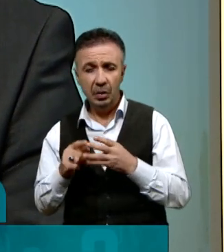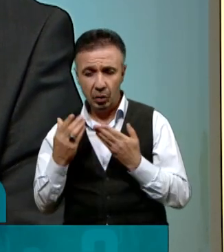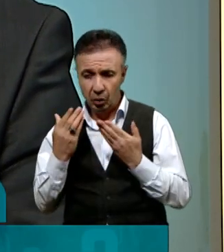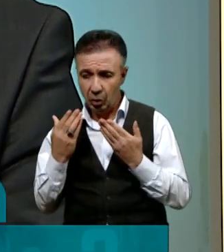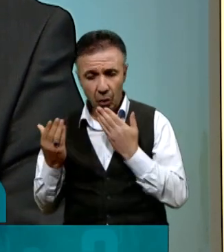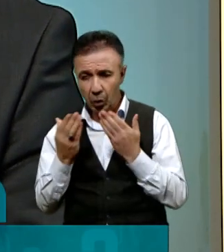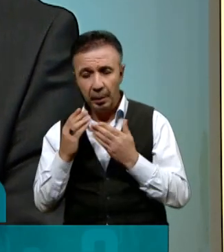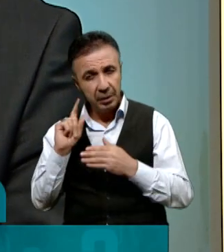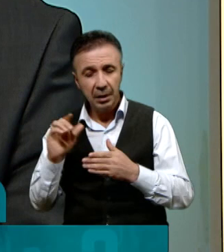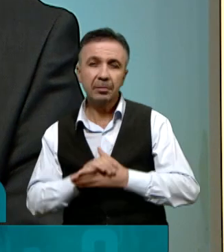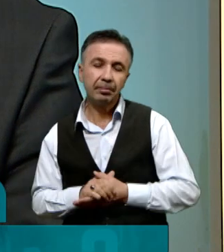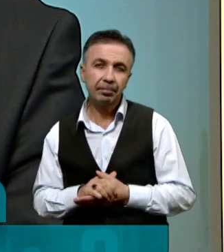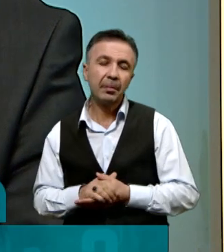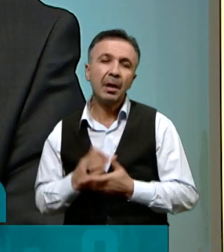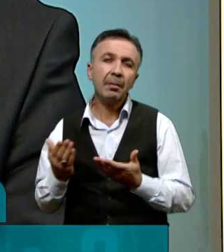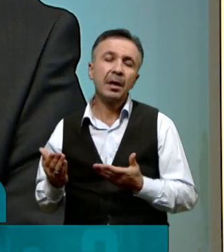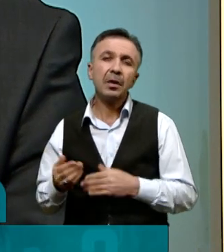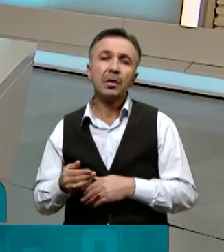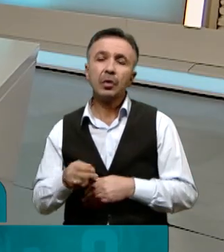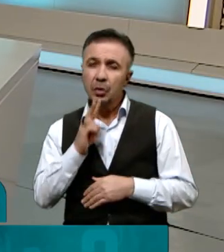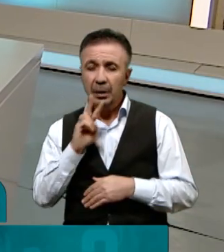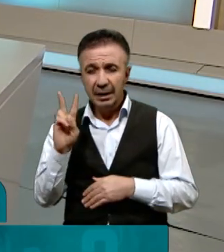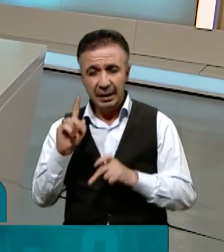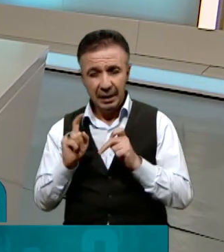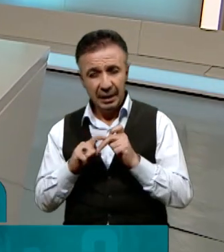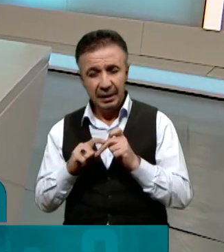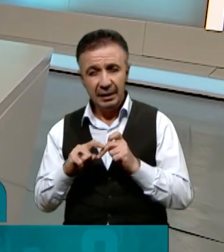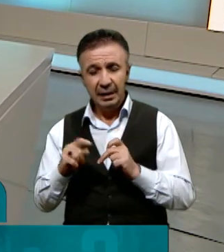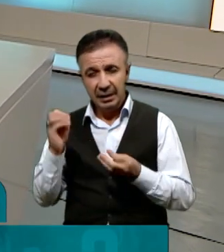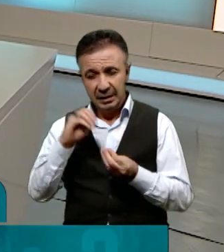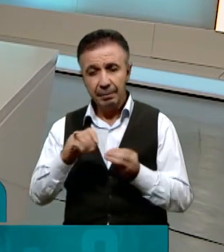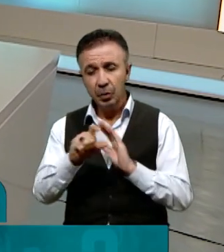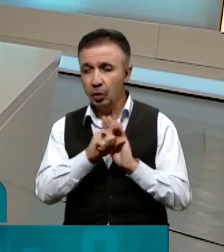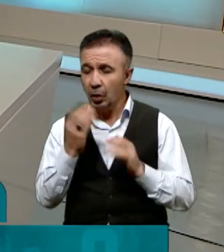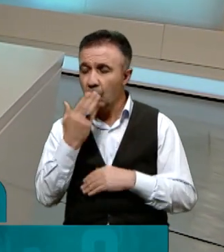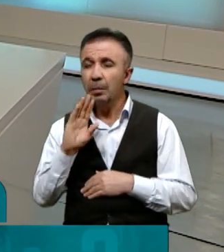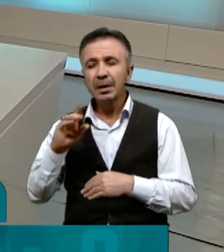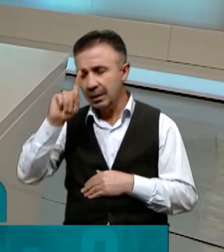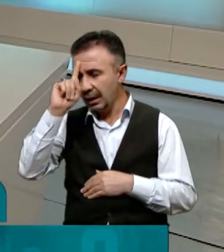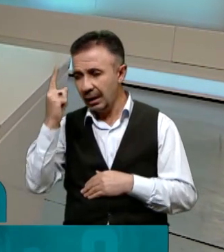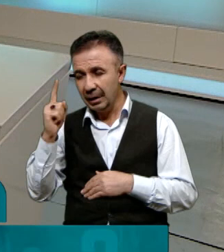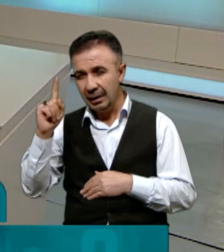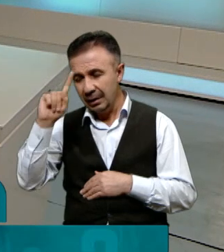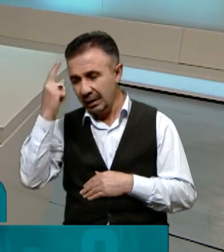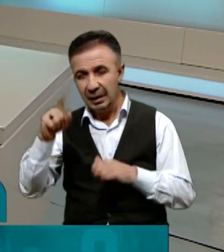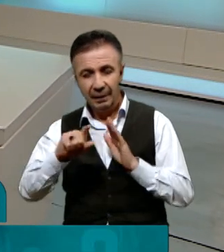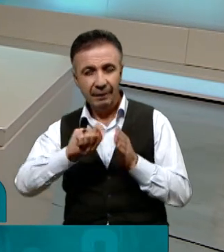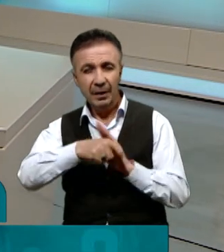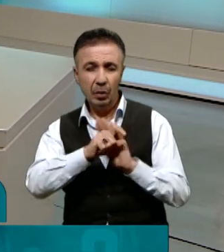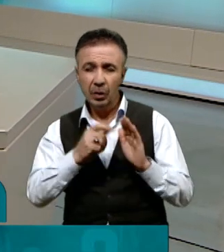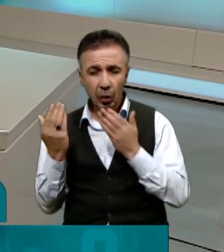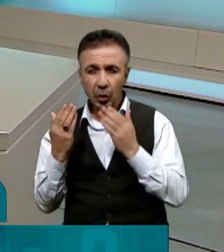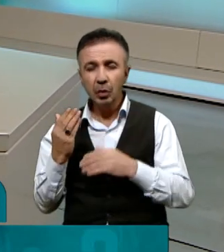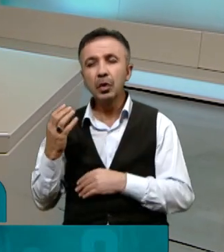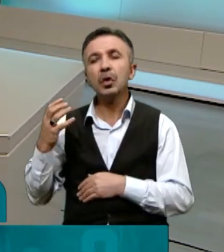farz olduğu için. Peki son iki rekatta zamm-ı sure okunmaz. Sadece Fatiha okunur. Selamla da o da bitti. Peki